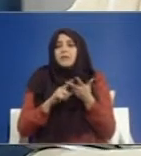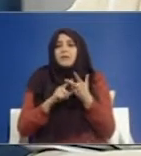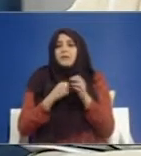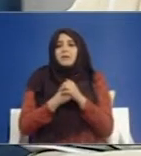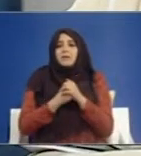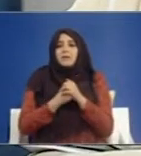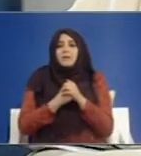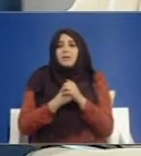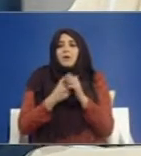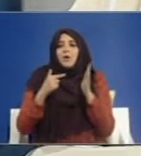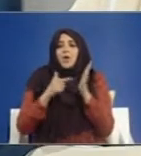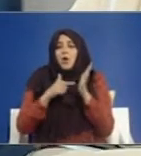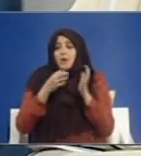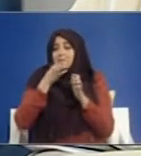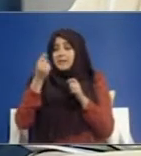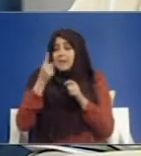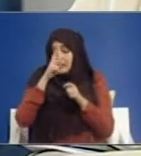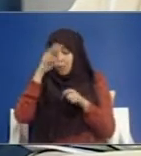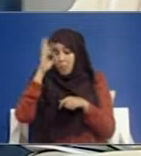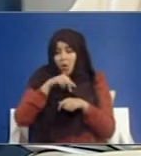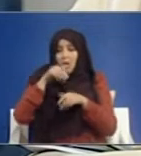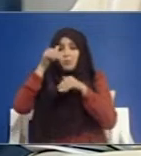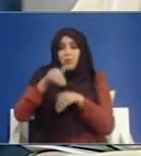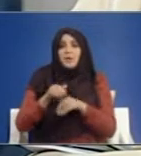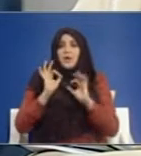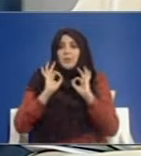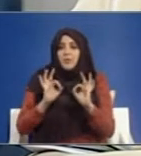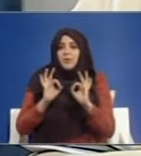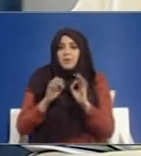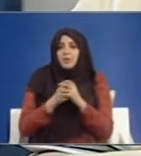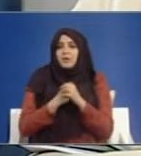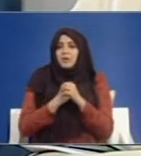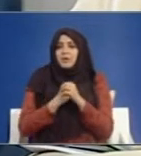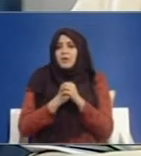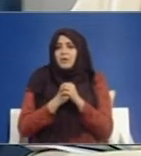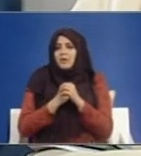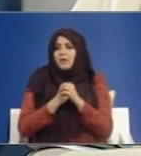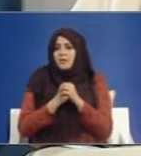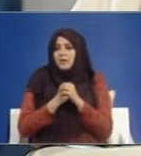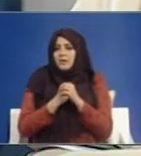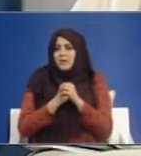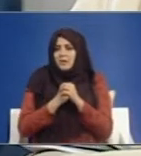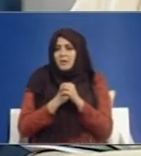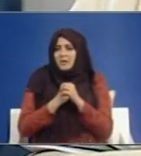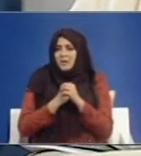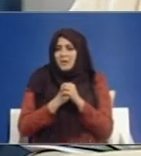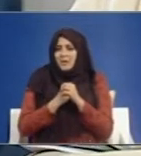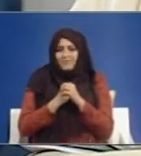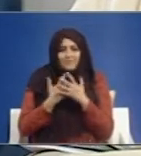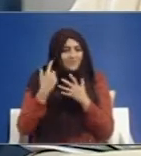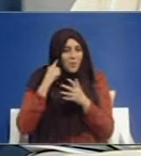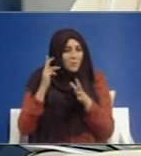وفي الآخرة، معناها المثبت المؤمن يجيب جوابا صحيحا. وكان لما حدث النبي صلى الله عليه